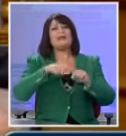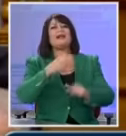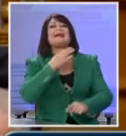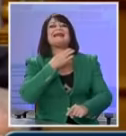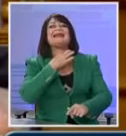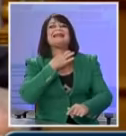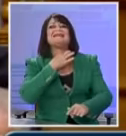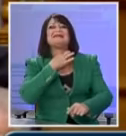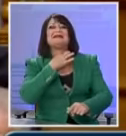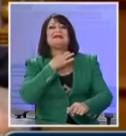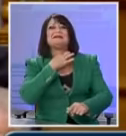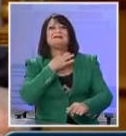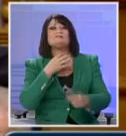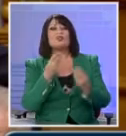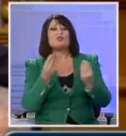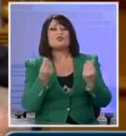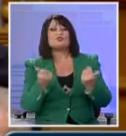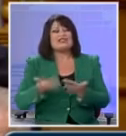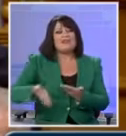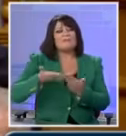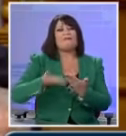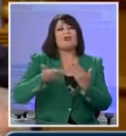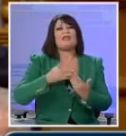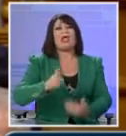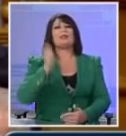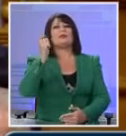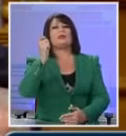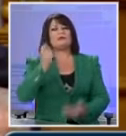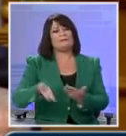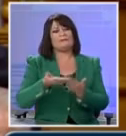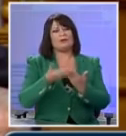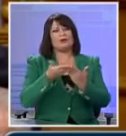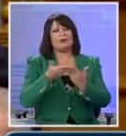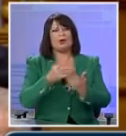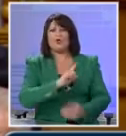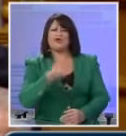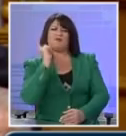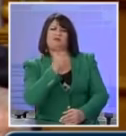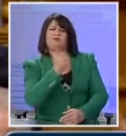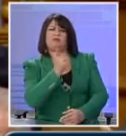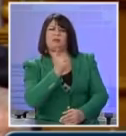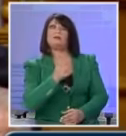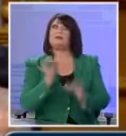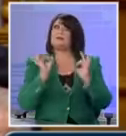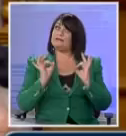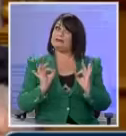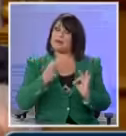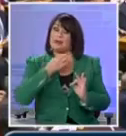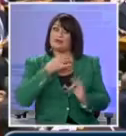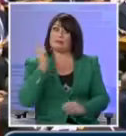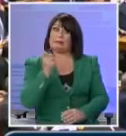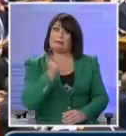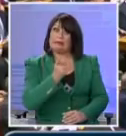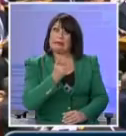εποικοδομητική συμβολή και από τις δυνάμεις της αντιπολίτευσης και όχι κριτική βεβαίως κριτική χρειάζεται αλλά